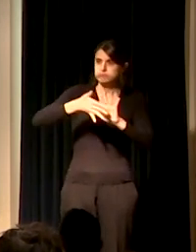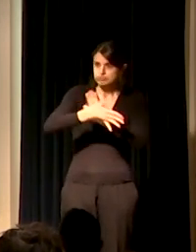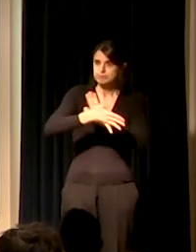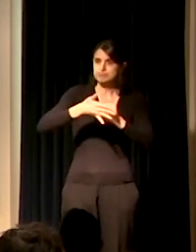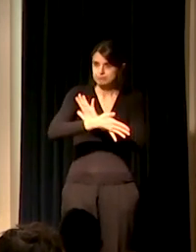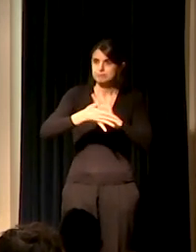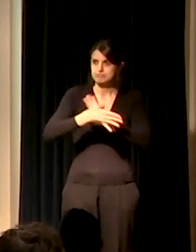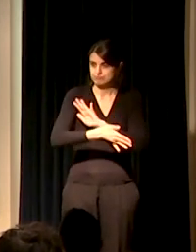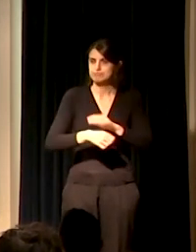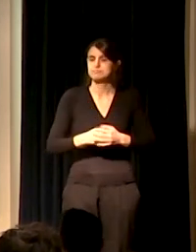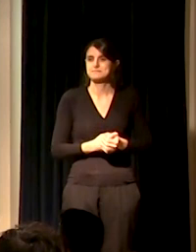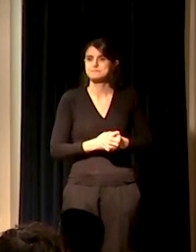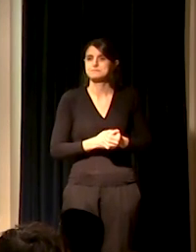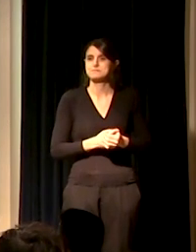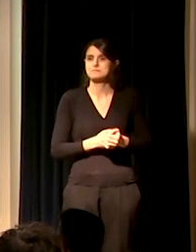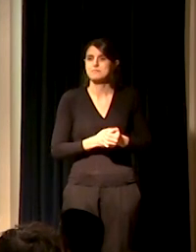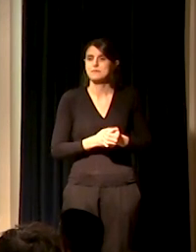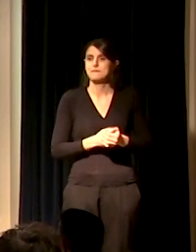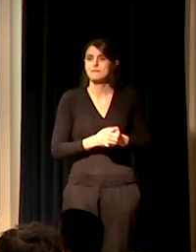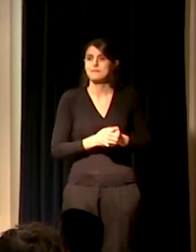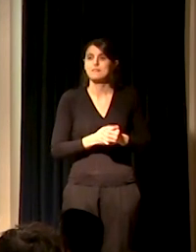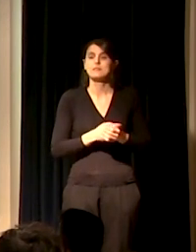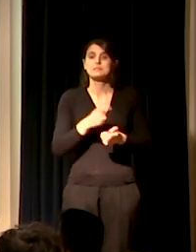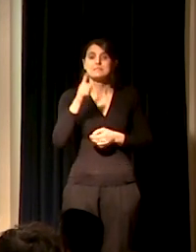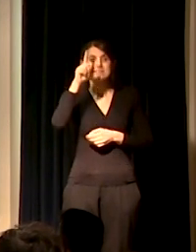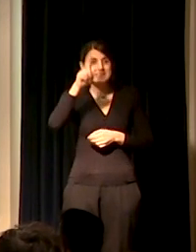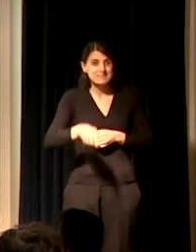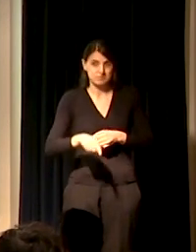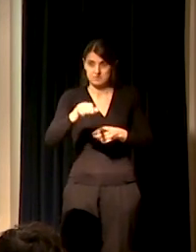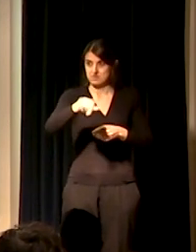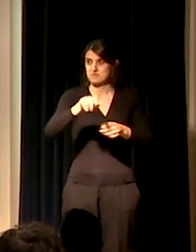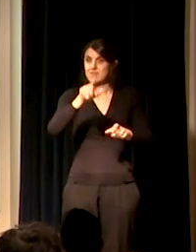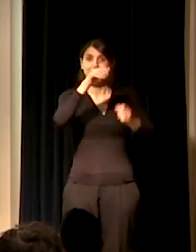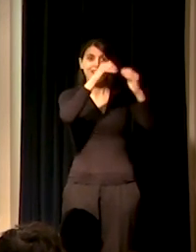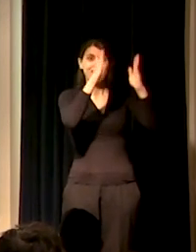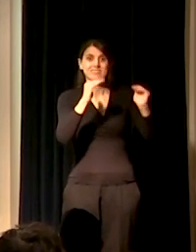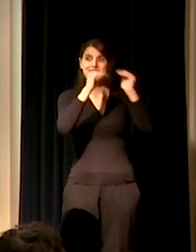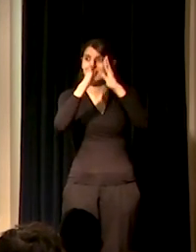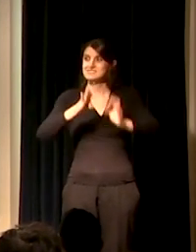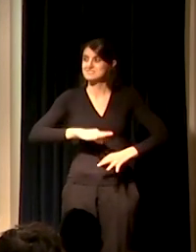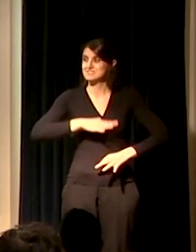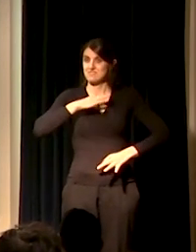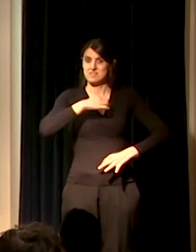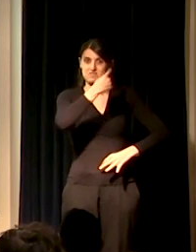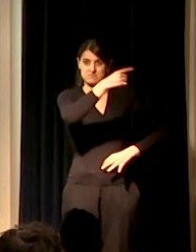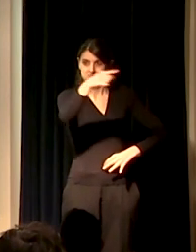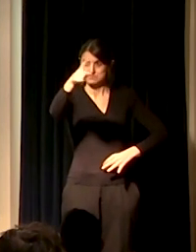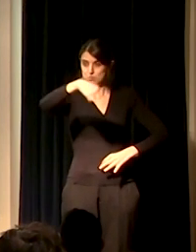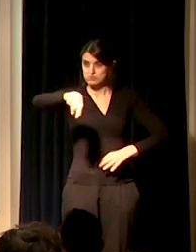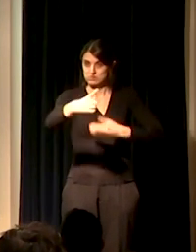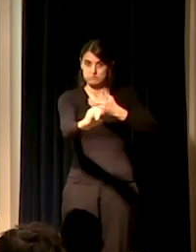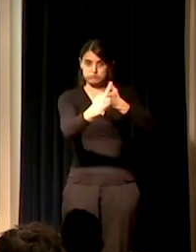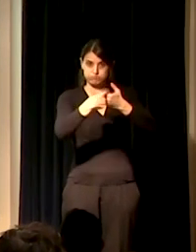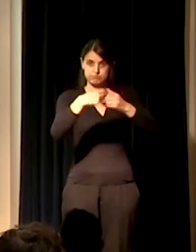i és oportuna que ho feu també des del món de la societat civil, de les entitats que molts de vosaltres pertanyeu, de